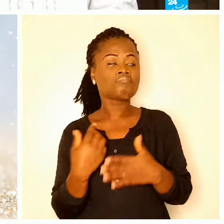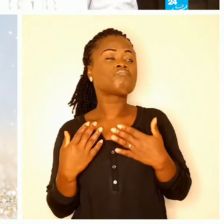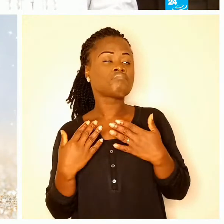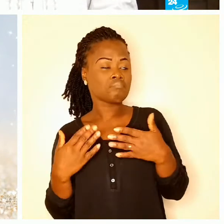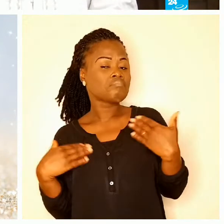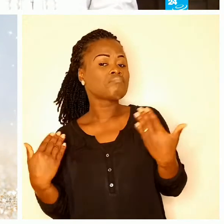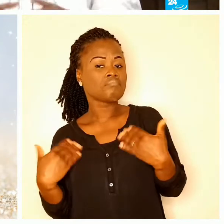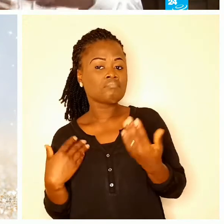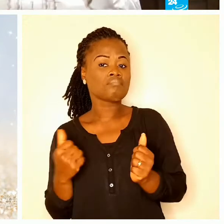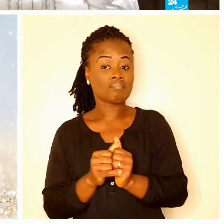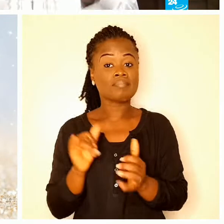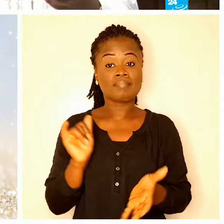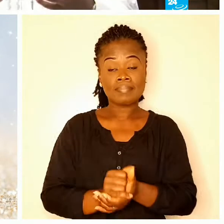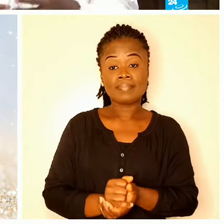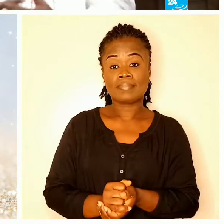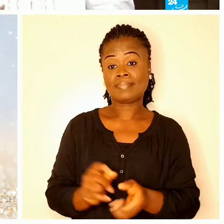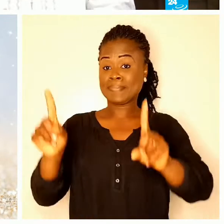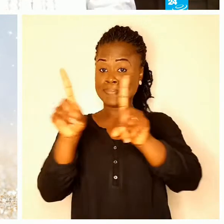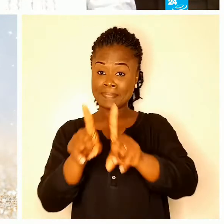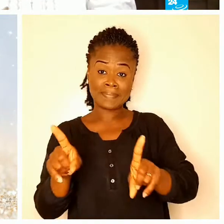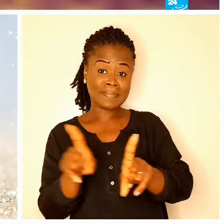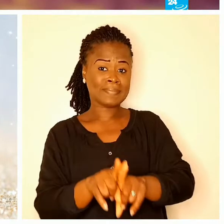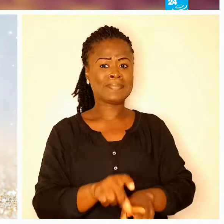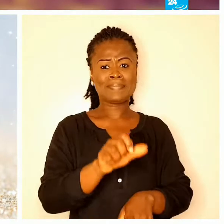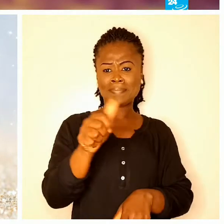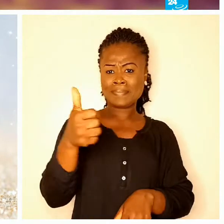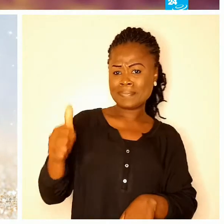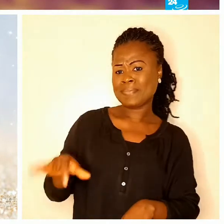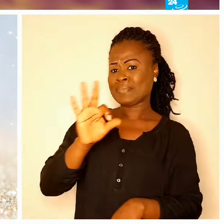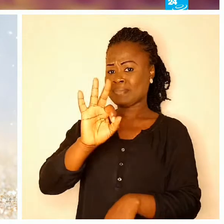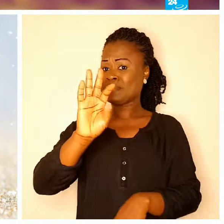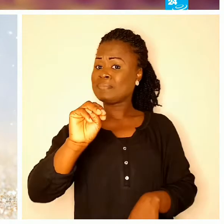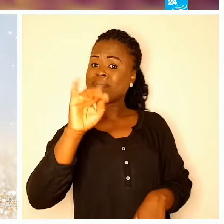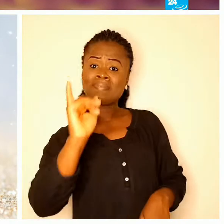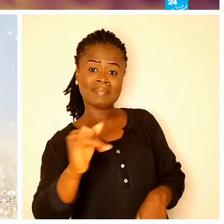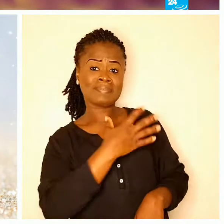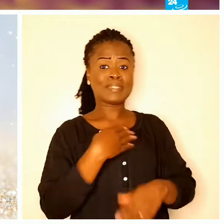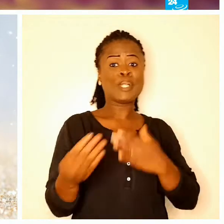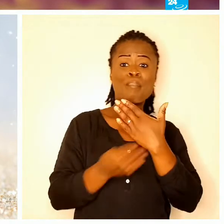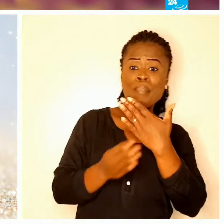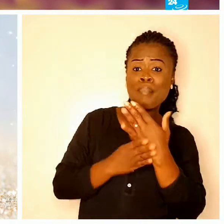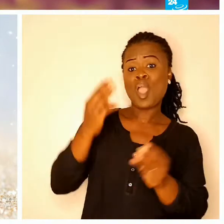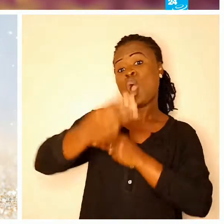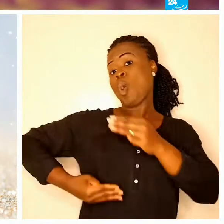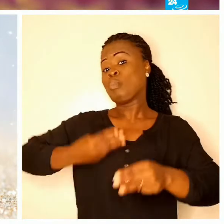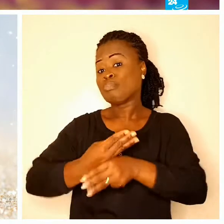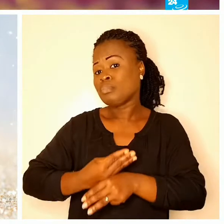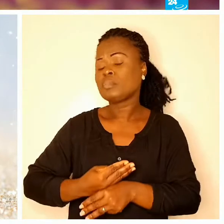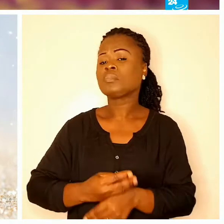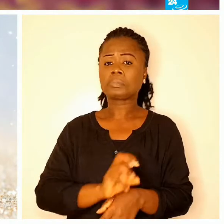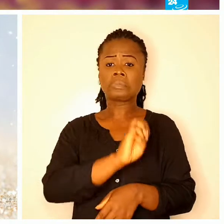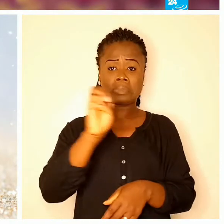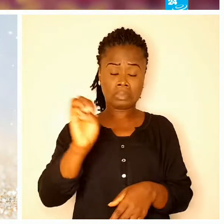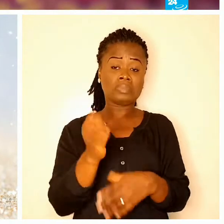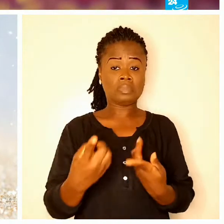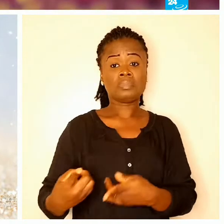ces propositions, mais même les institutions multilatérales, comme le Fonds monétaire et la Banque mondiale, cette fois-ci, ils ont été à la pointe